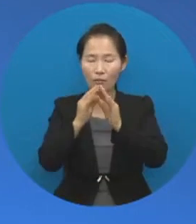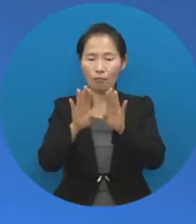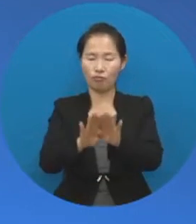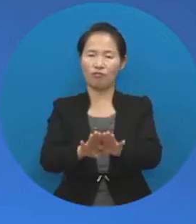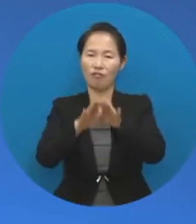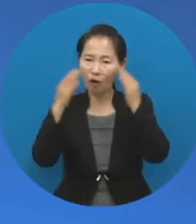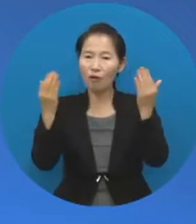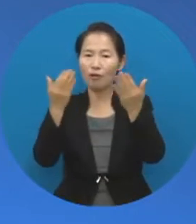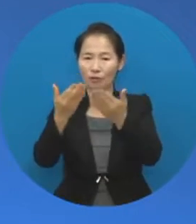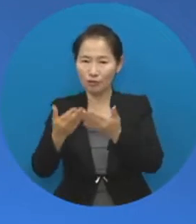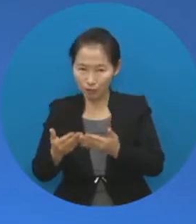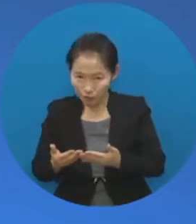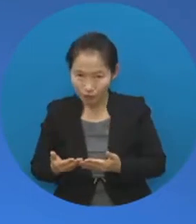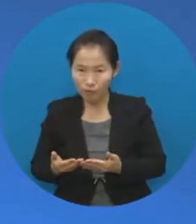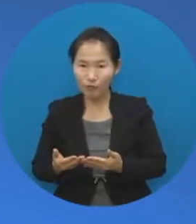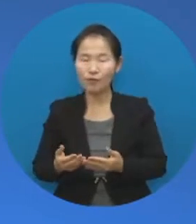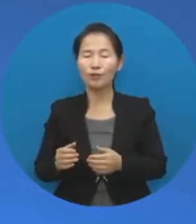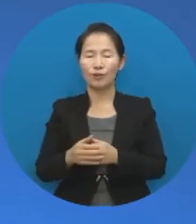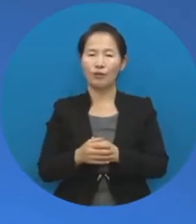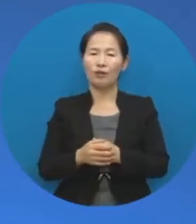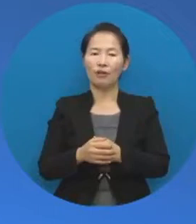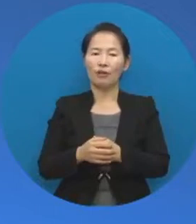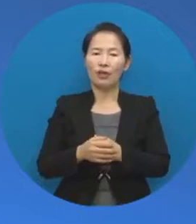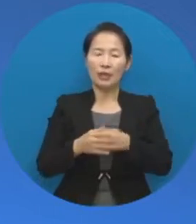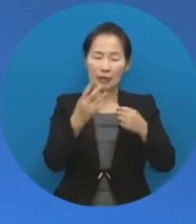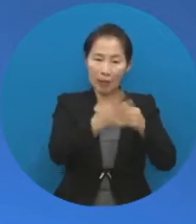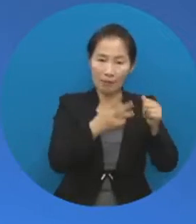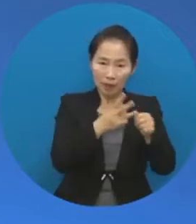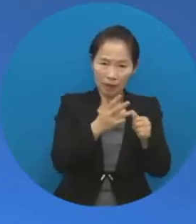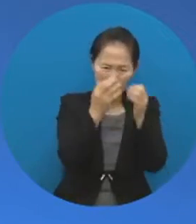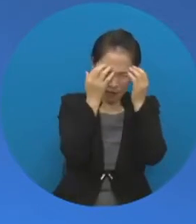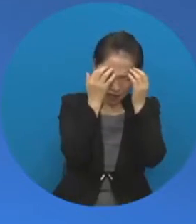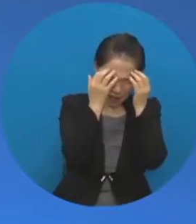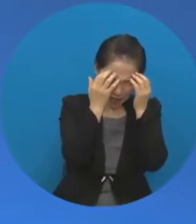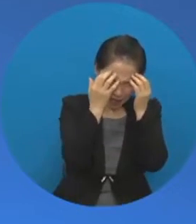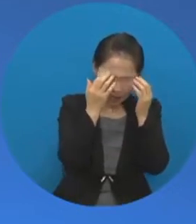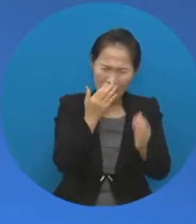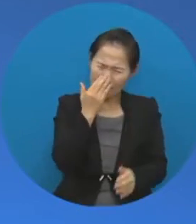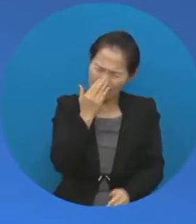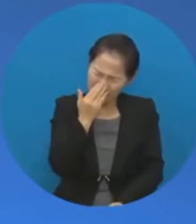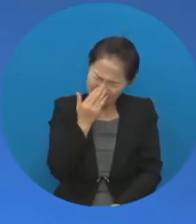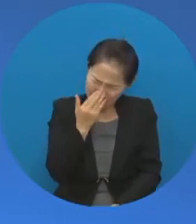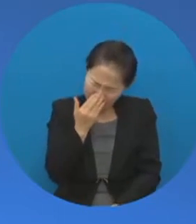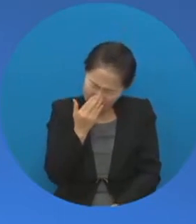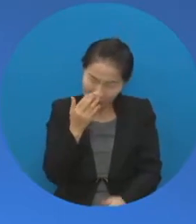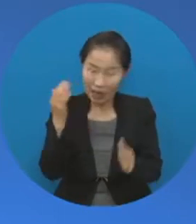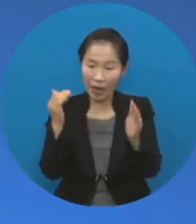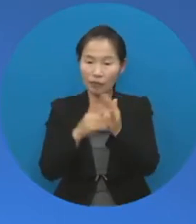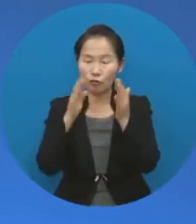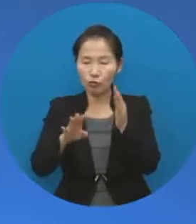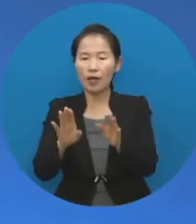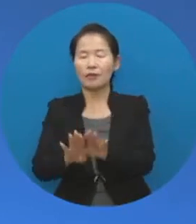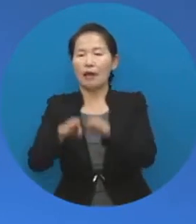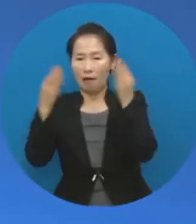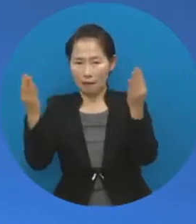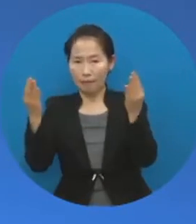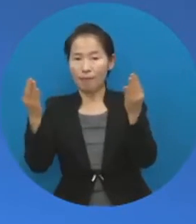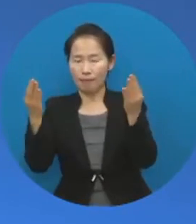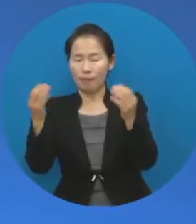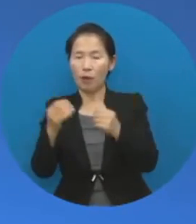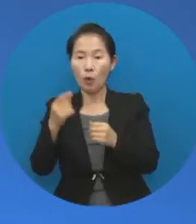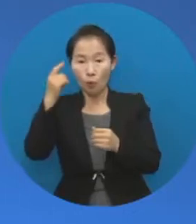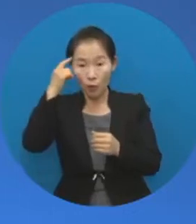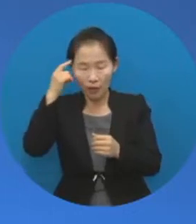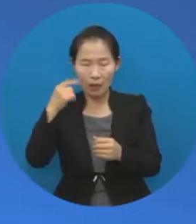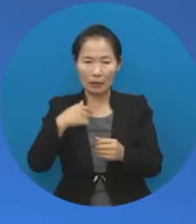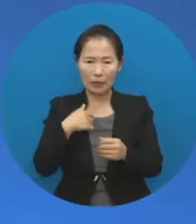너무 고생을 하고 창업의 문을 여시니까 이게 하나님이 우리를 낮추고 낮추시는 거거든요. 그래서 만약에 낮추지 않았으면 제가